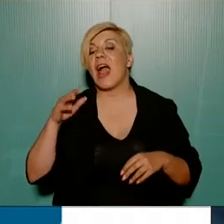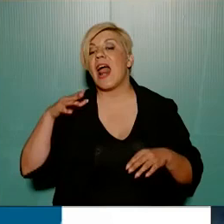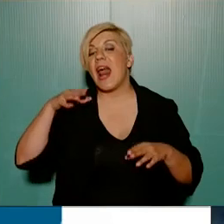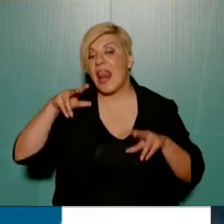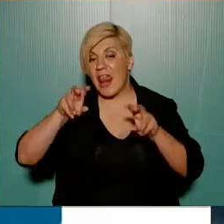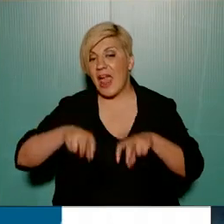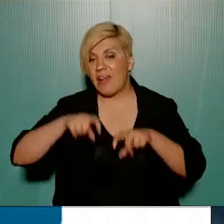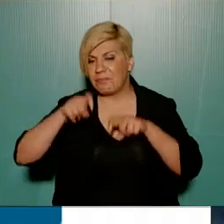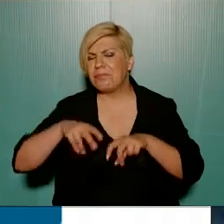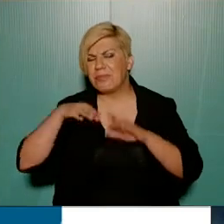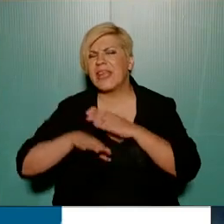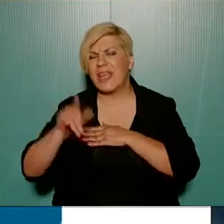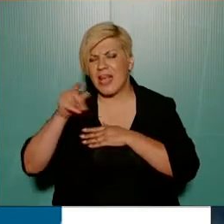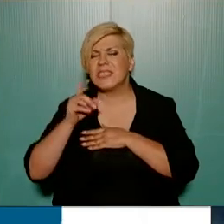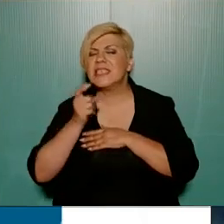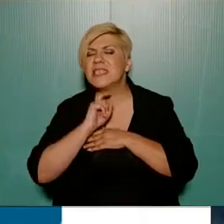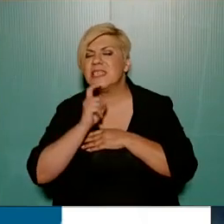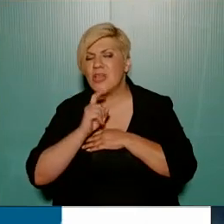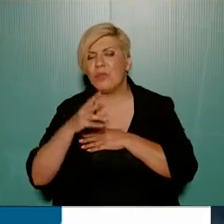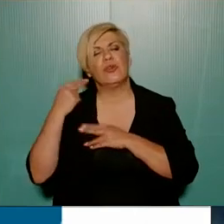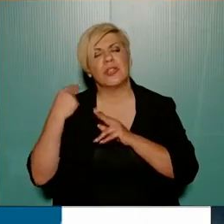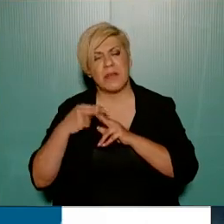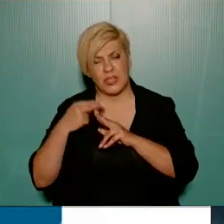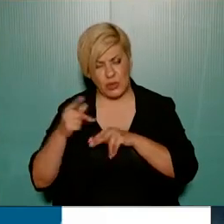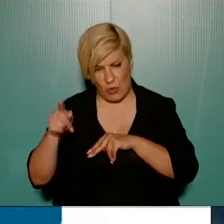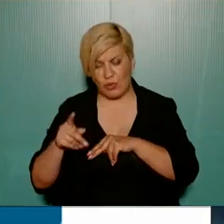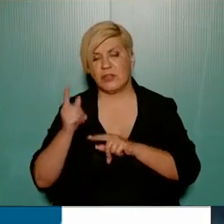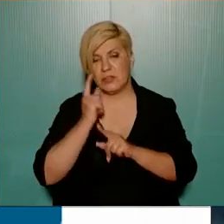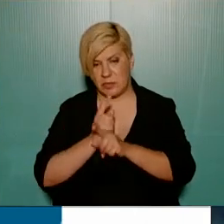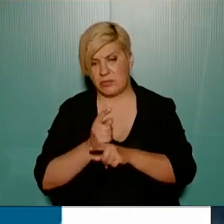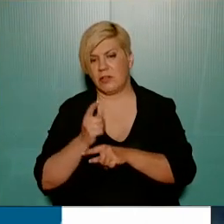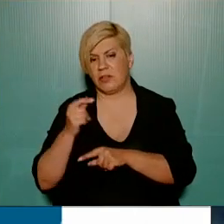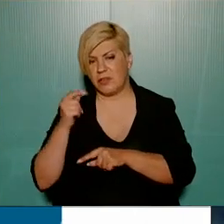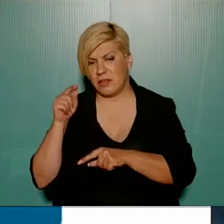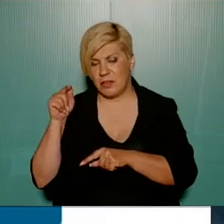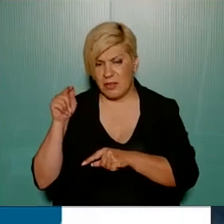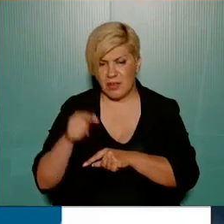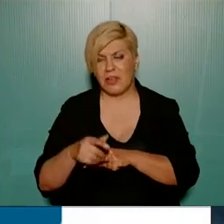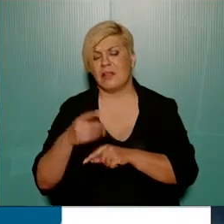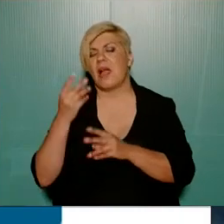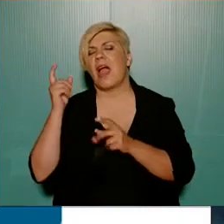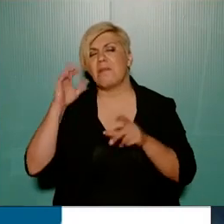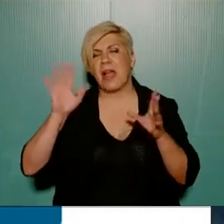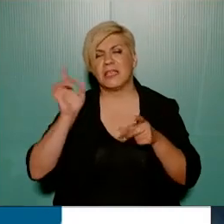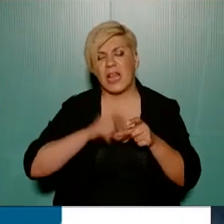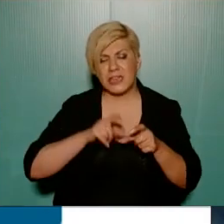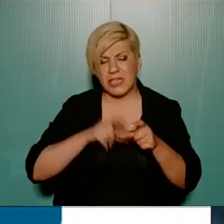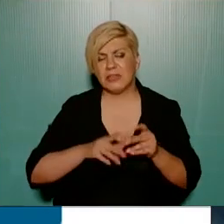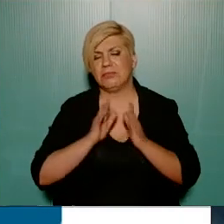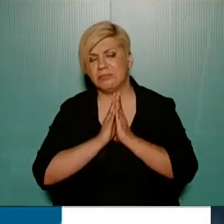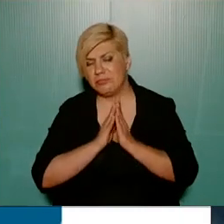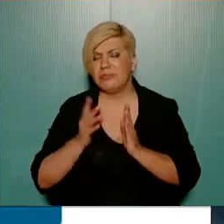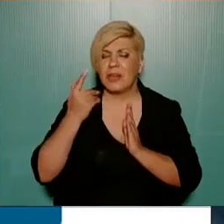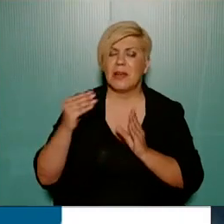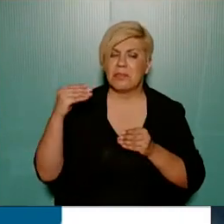συγκεκριμένο ξύλο το οποίο πρέπει να χρησιμοποιηθεί και είναι πολύ σημαντικό και θα το ήθελα πάρα πολύ. Και μάλιστα είχαμε έρθει και με εταιρείες μεγάλες, οι οποίες τους είχαμε πει: άμα